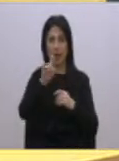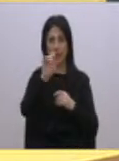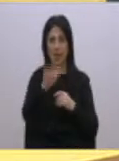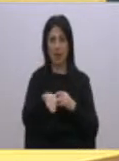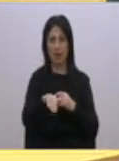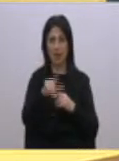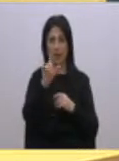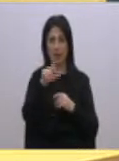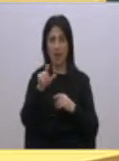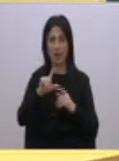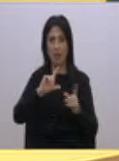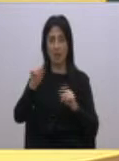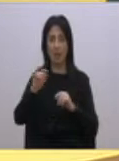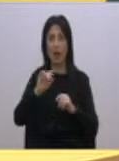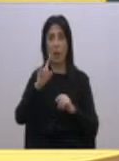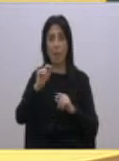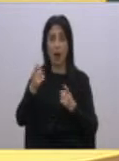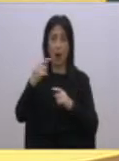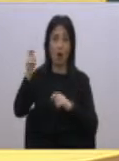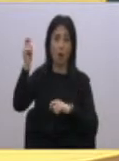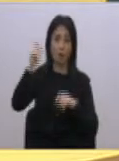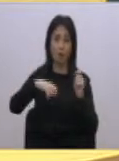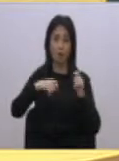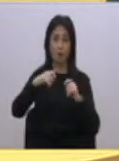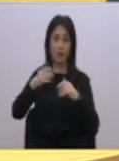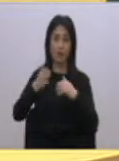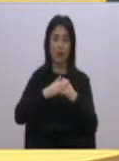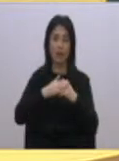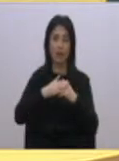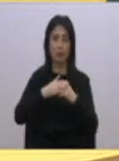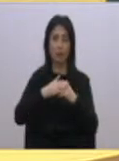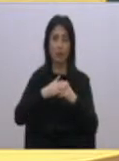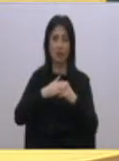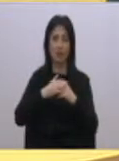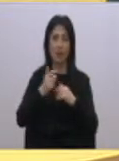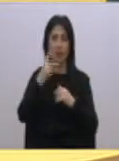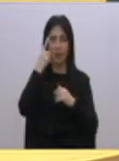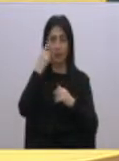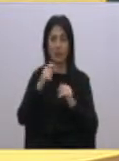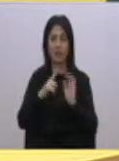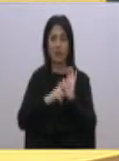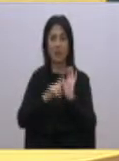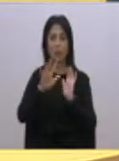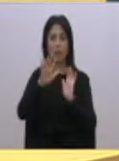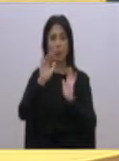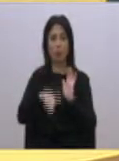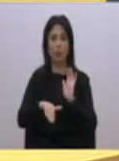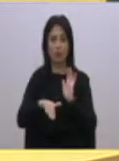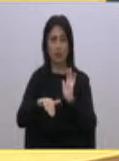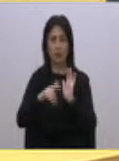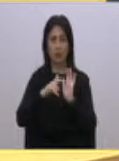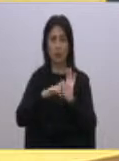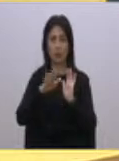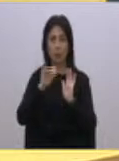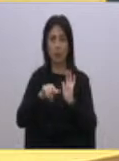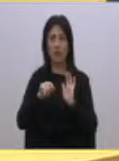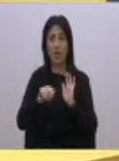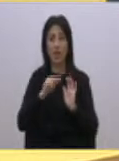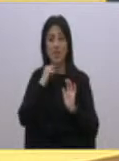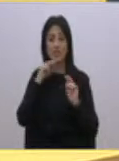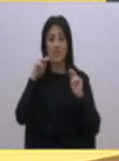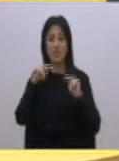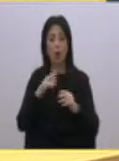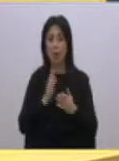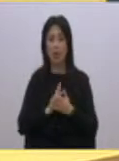100.000 კაცი, მაგრამ შემოვიდა დაახლოებით რამდენადაც ვახსოვს 75.000. ანუ აქ საყურადღებო